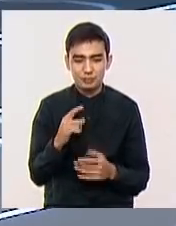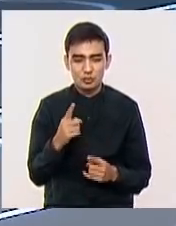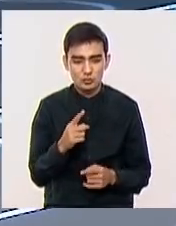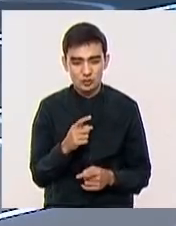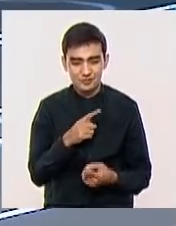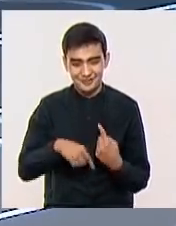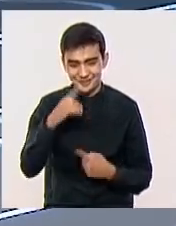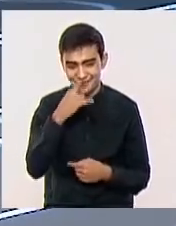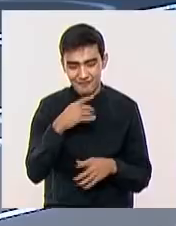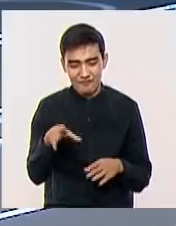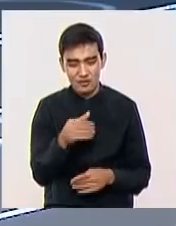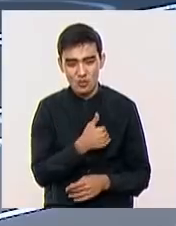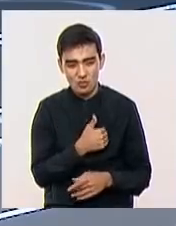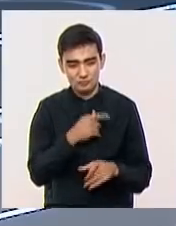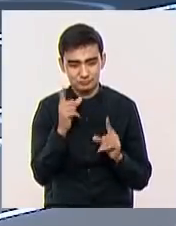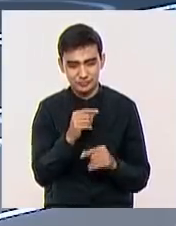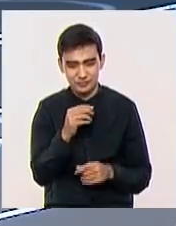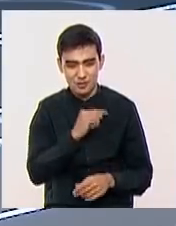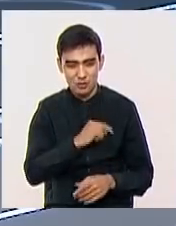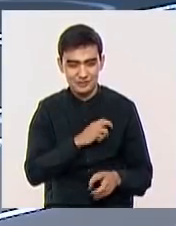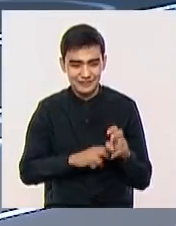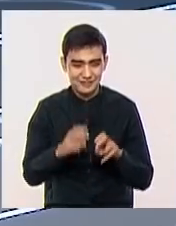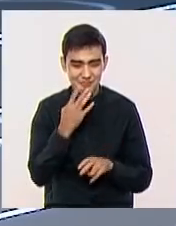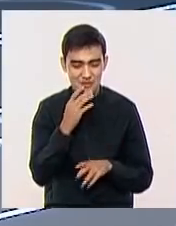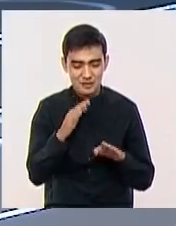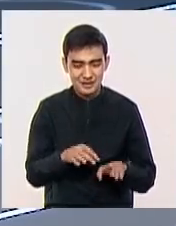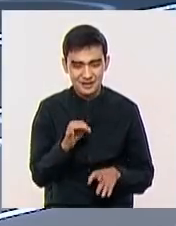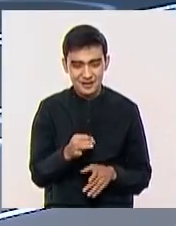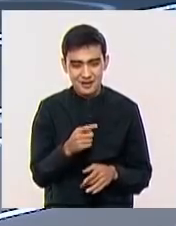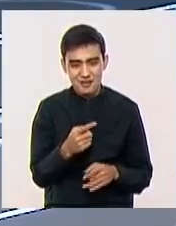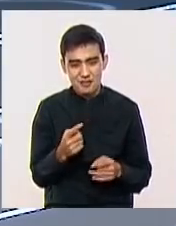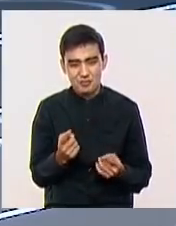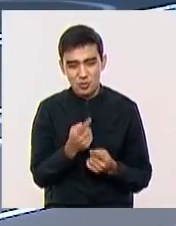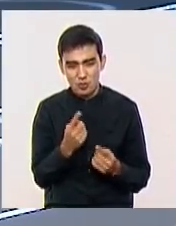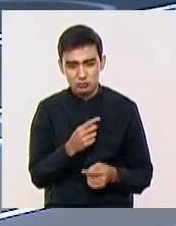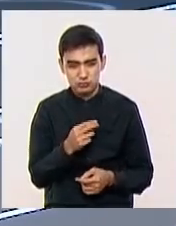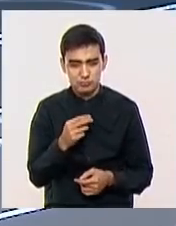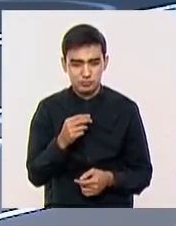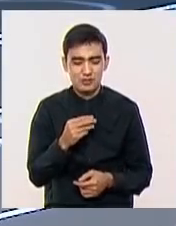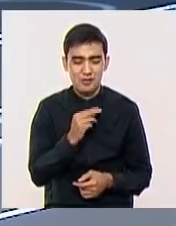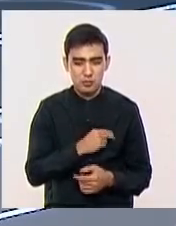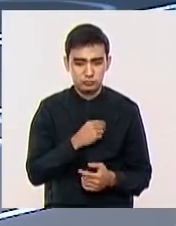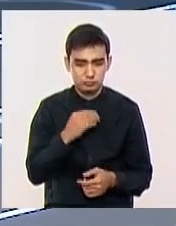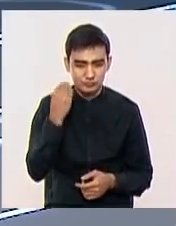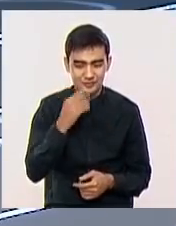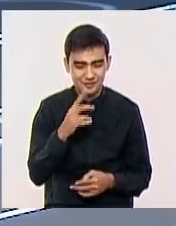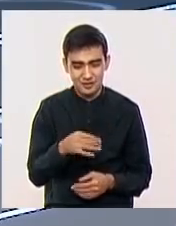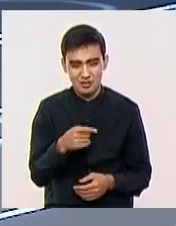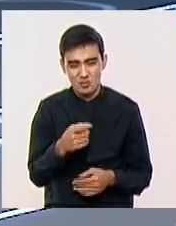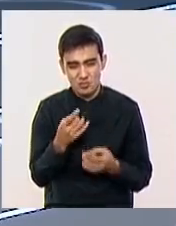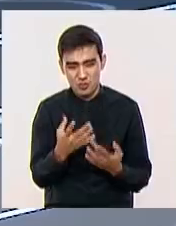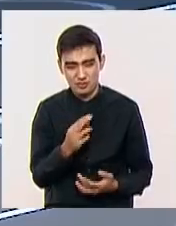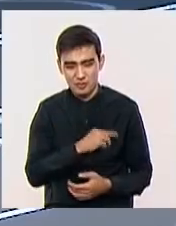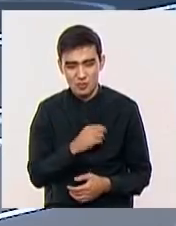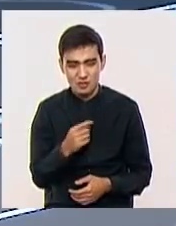почему наши граждане все-таки ищут работу за границей? Причем это не какие-то с профессии, это обычные официанты,